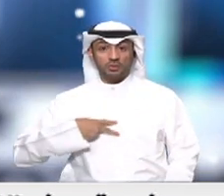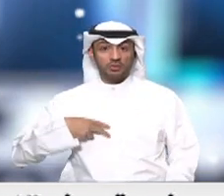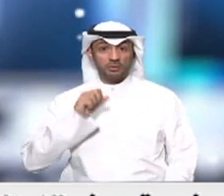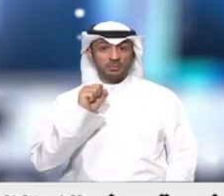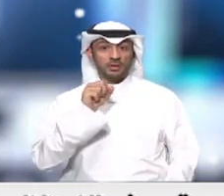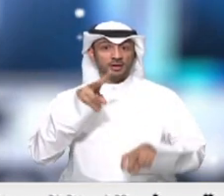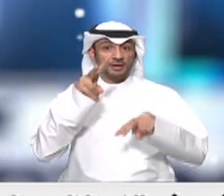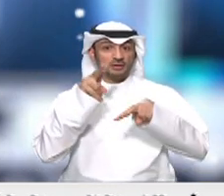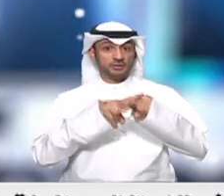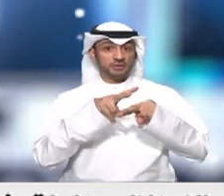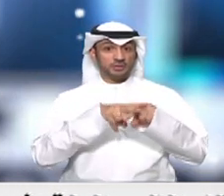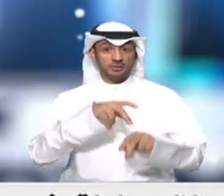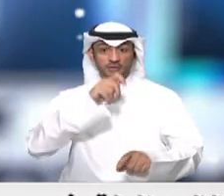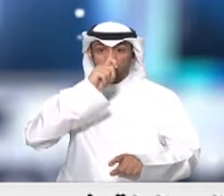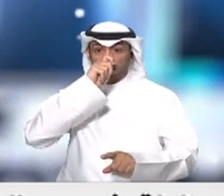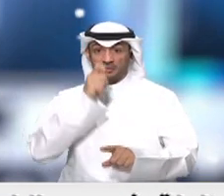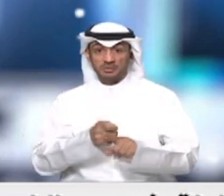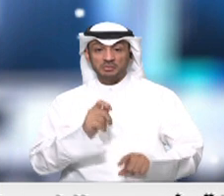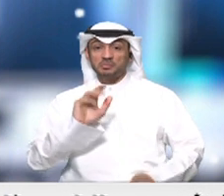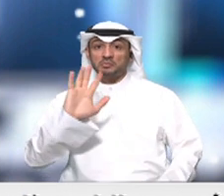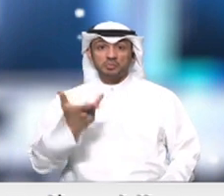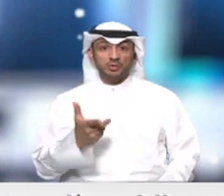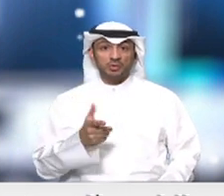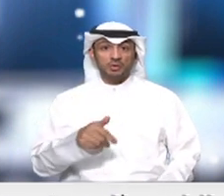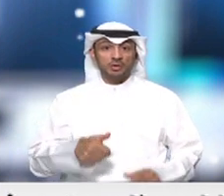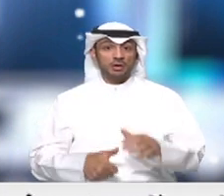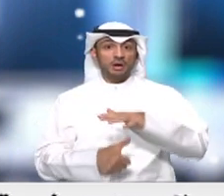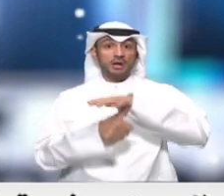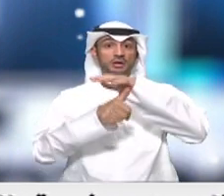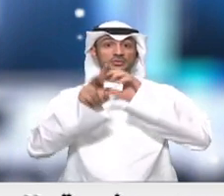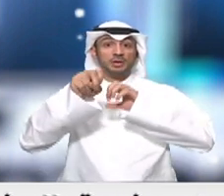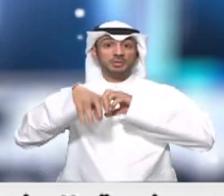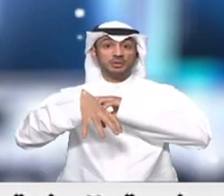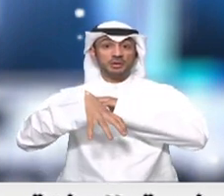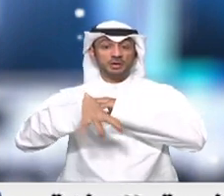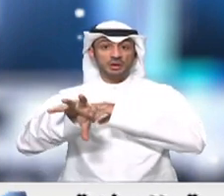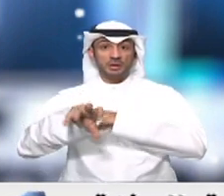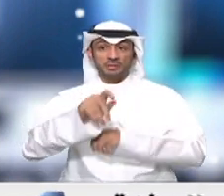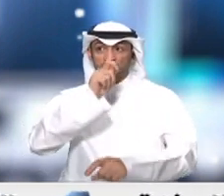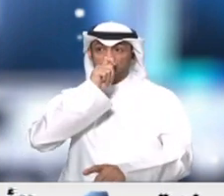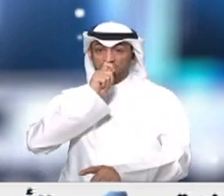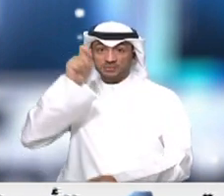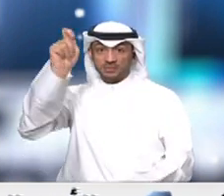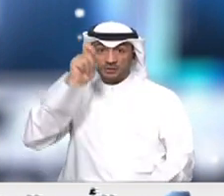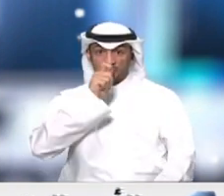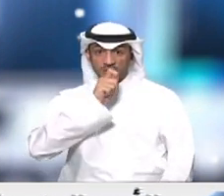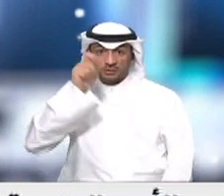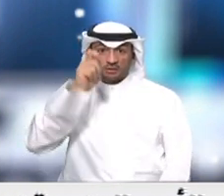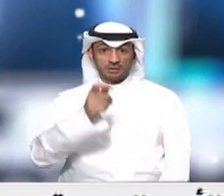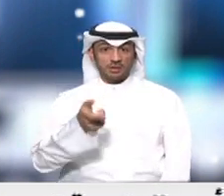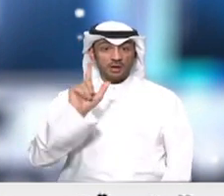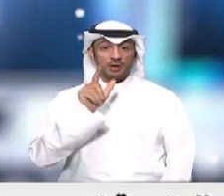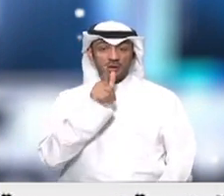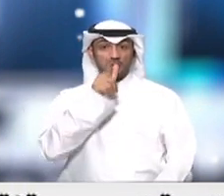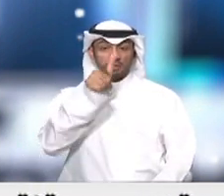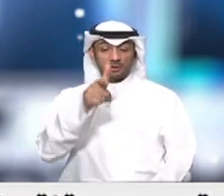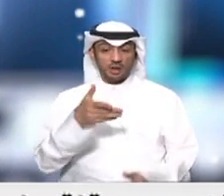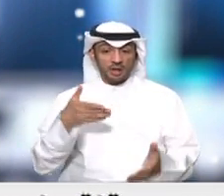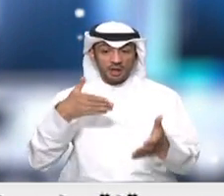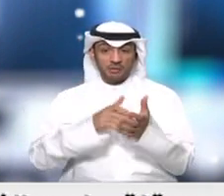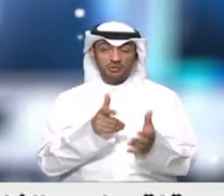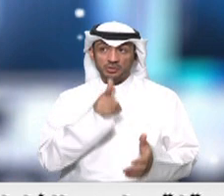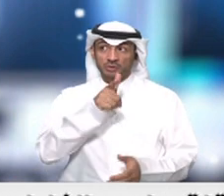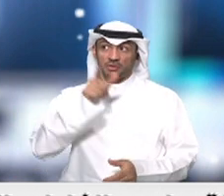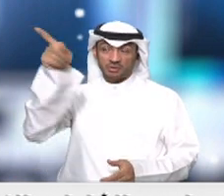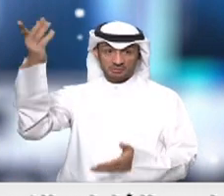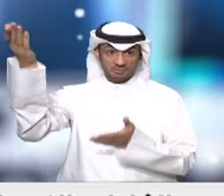الاسرائيلي ضد امين عام منظمه الامم المتحده انطونيو جوتيريش اخرها اعتباره شخصا غير مرغوب